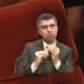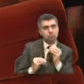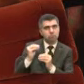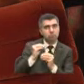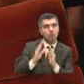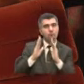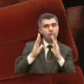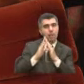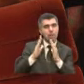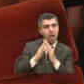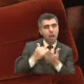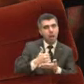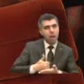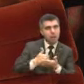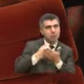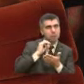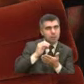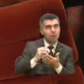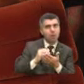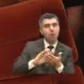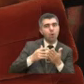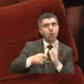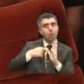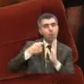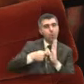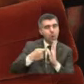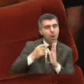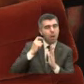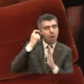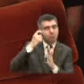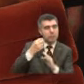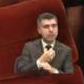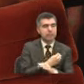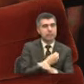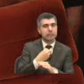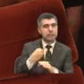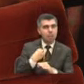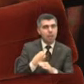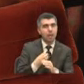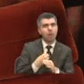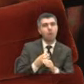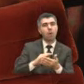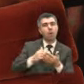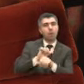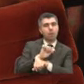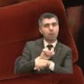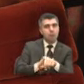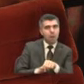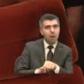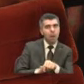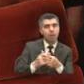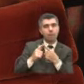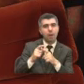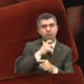السكن، مساعدة استثنائية على مشاريع مديرة للداخل، مساعدة طبية استثنائية، النقل الطبي، حملات طبية، مؤنة